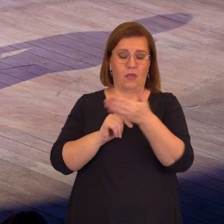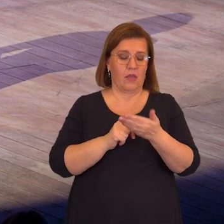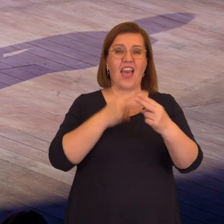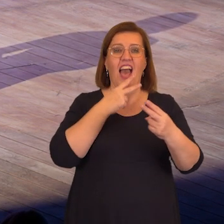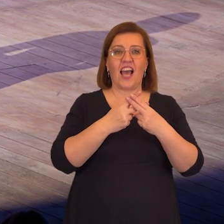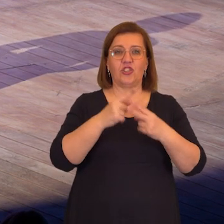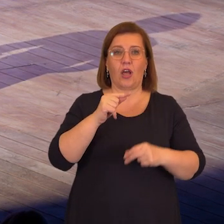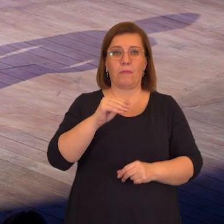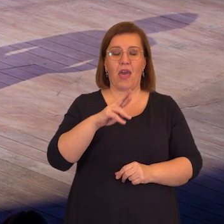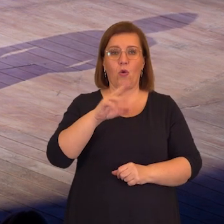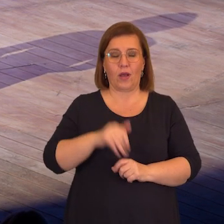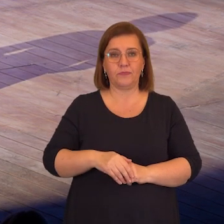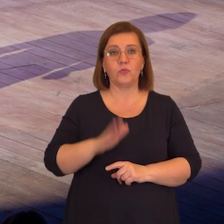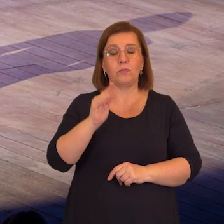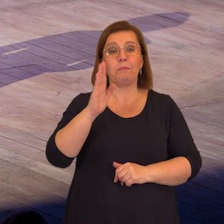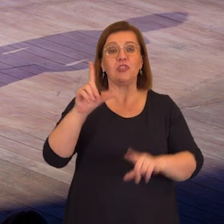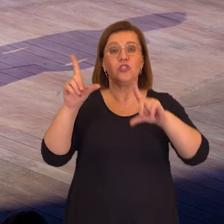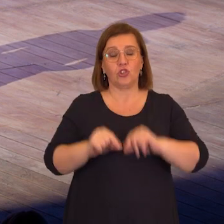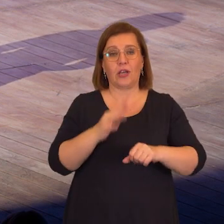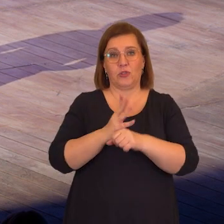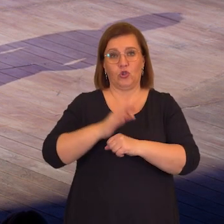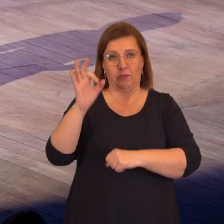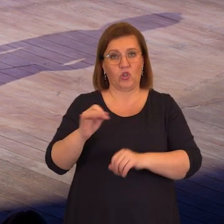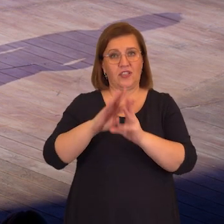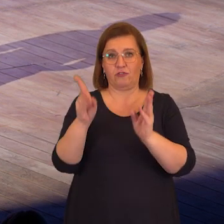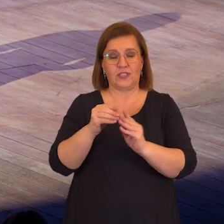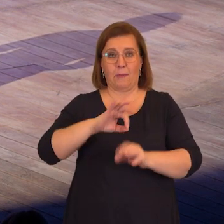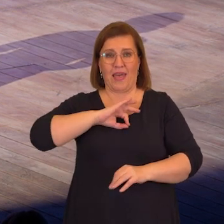końca miesiąca macie zniżkę 50% na wszystkie perły.